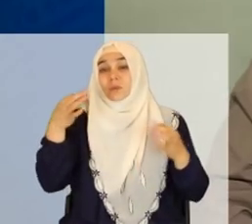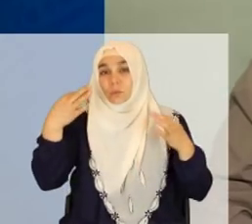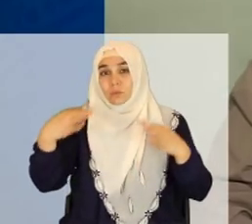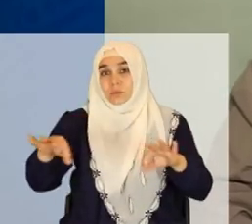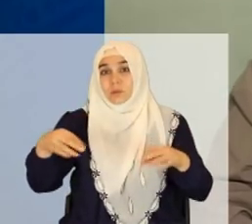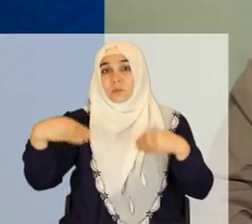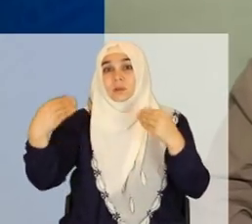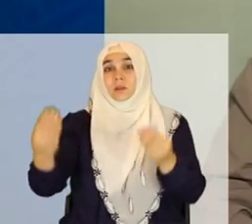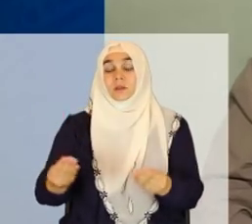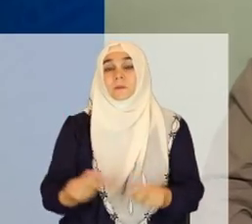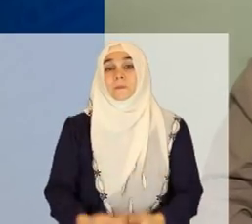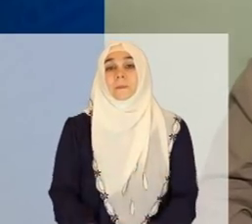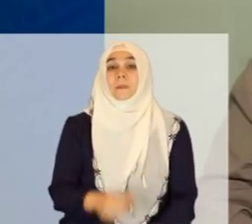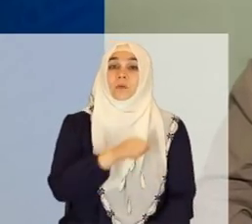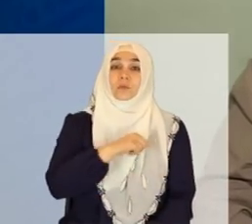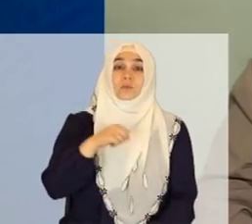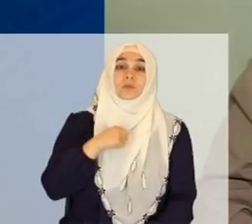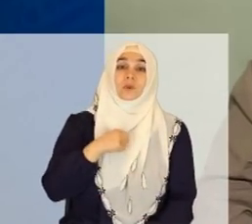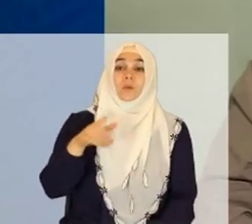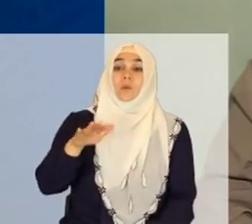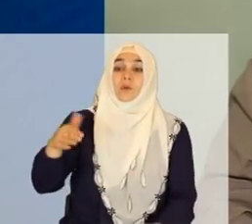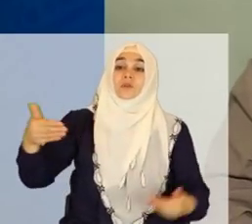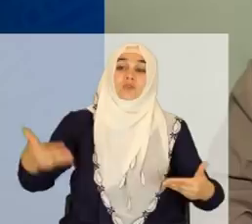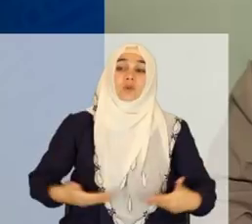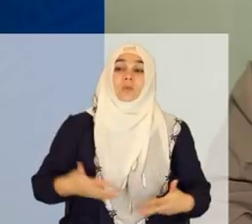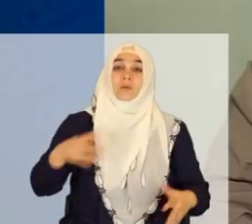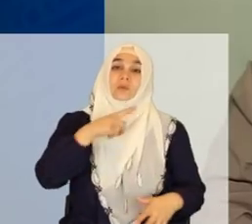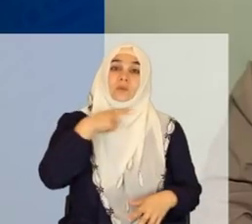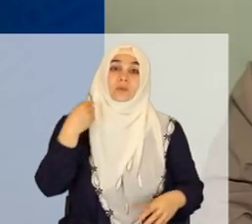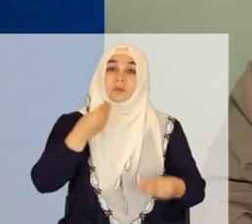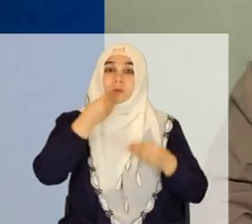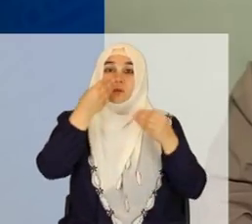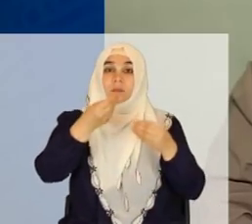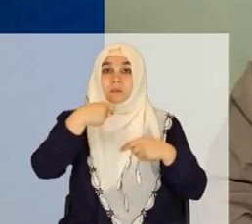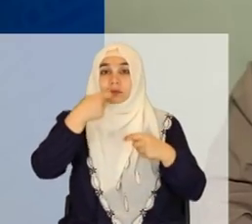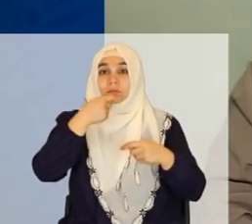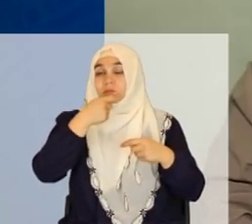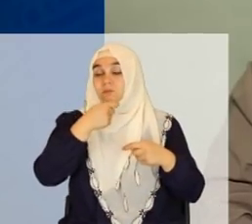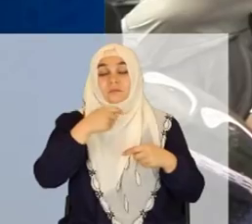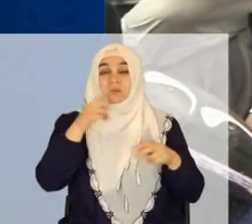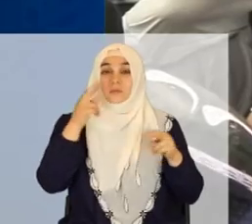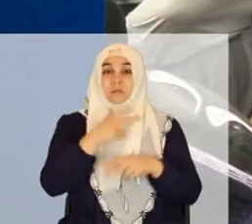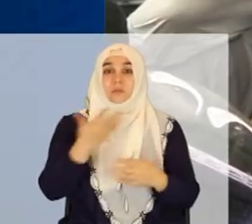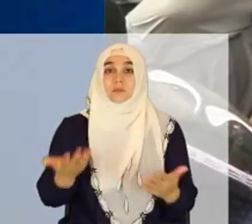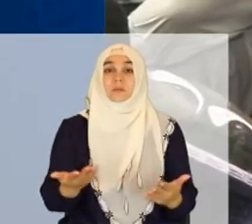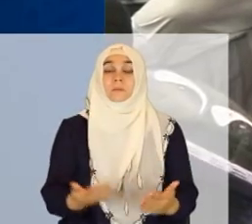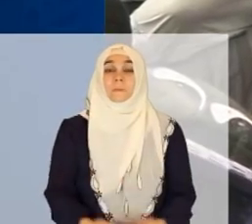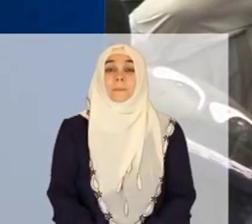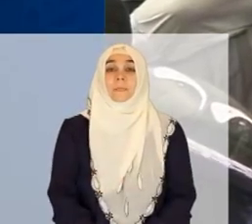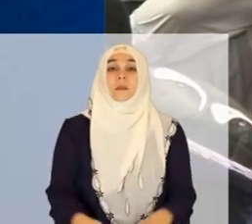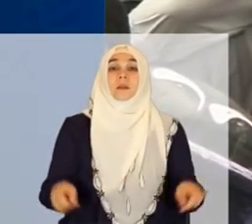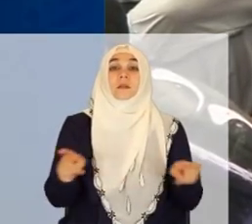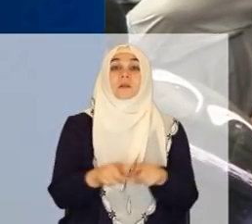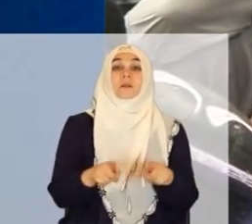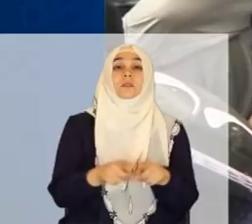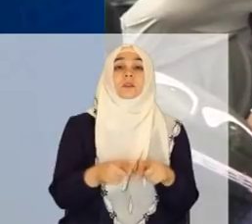verirlerdi. Uzdan uzı balam şamallamasındır, itin soyup yığıza vuruş, bu unakı yapmaz. Bu yerde